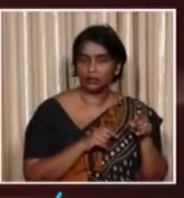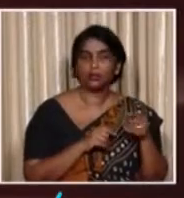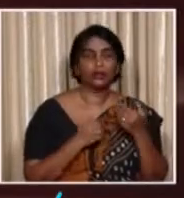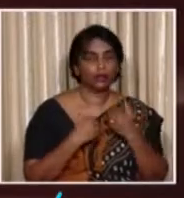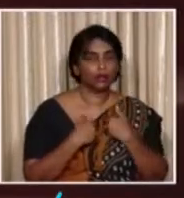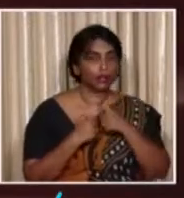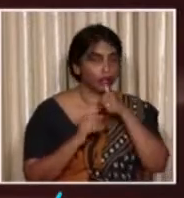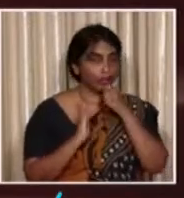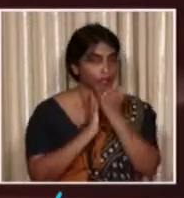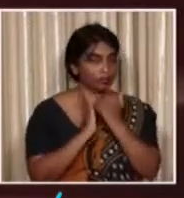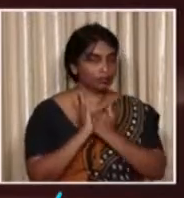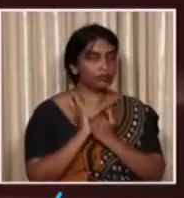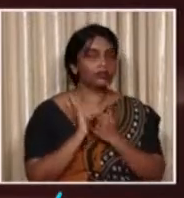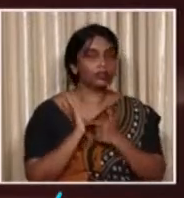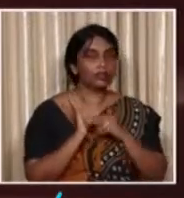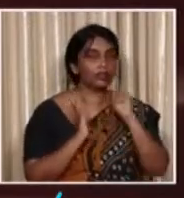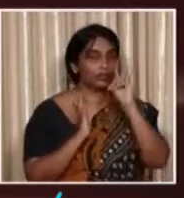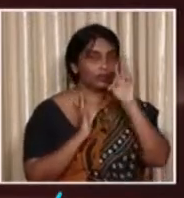අපේ ස්ථාවර නියෝග